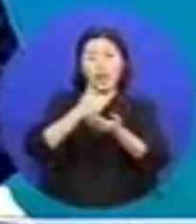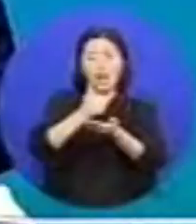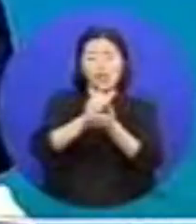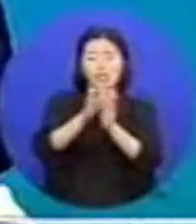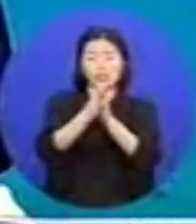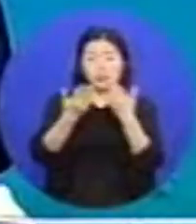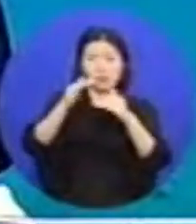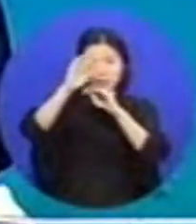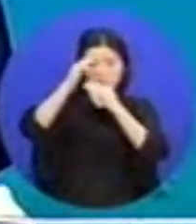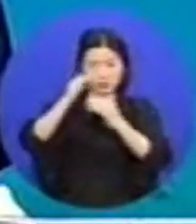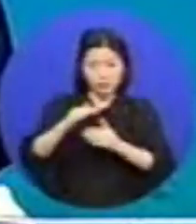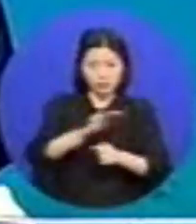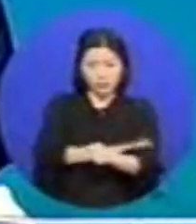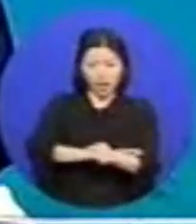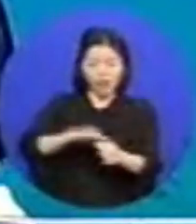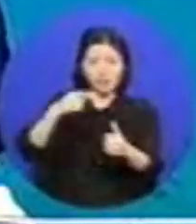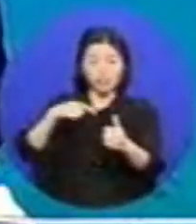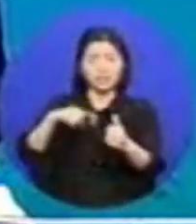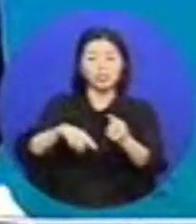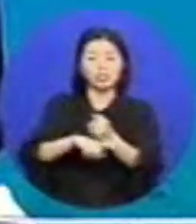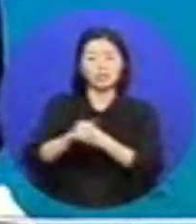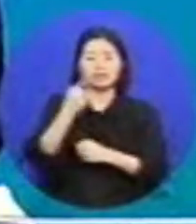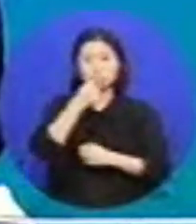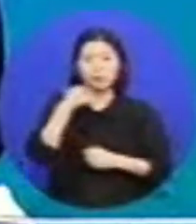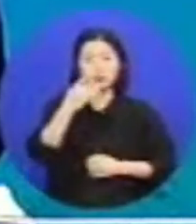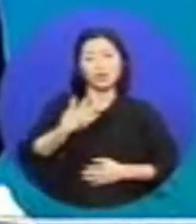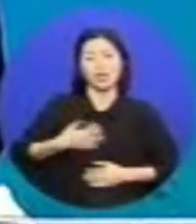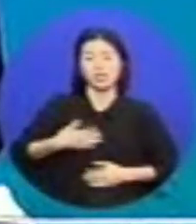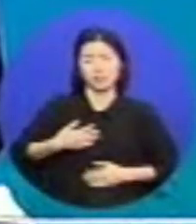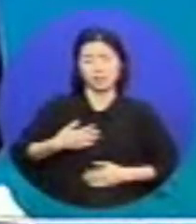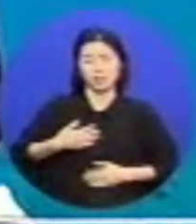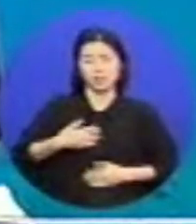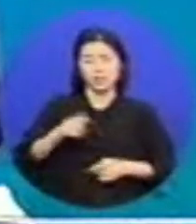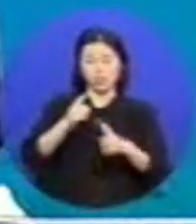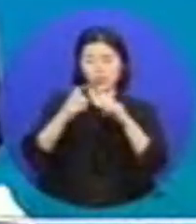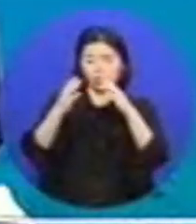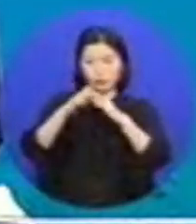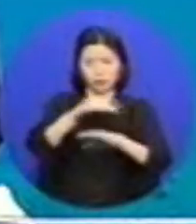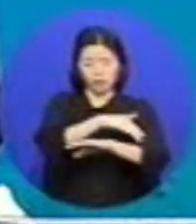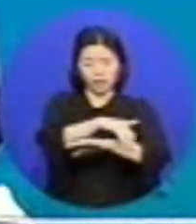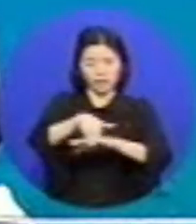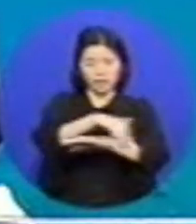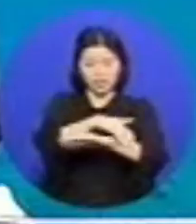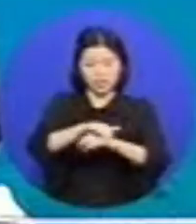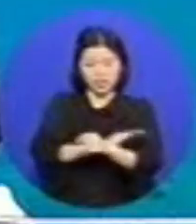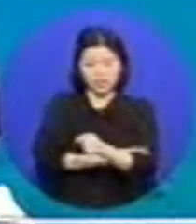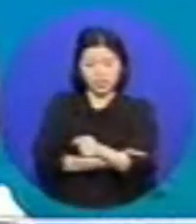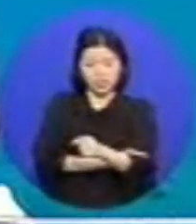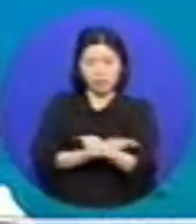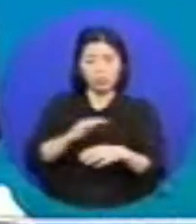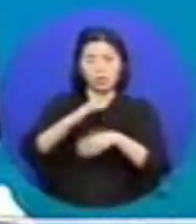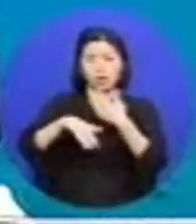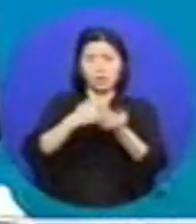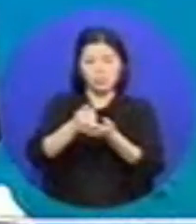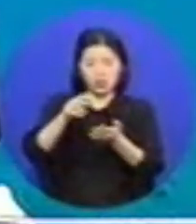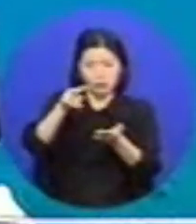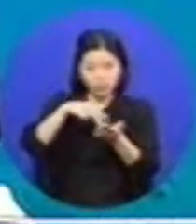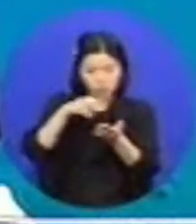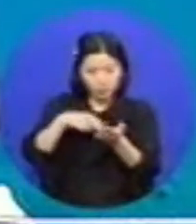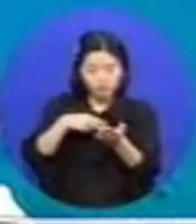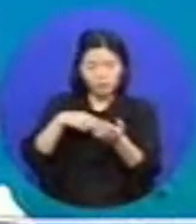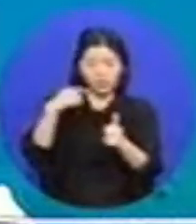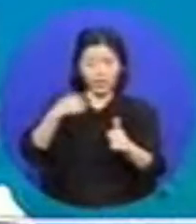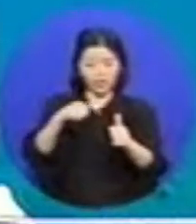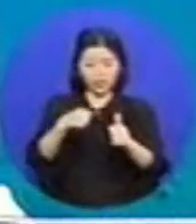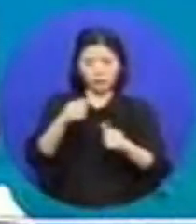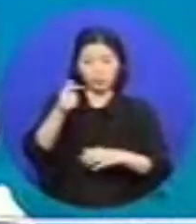잘 가르치라. 교회 다니게 하고 예배 드리게 하고 성경 가르치고